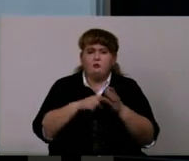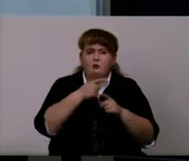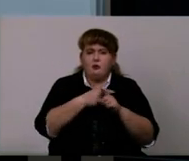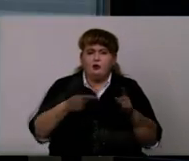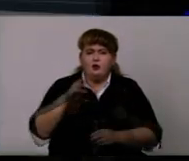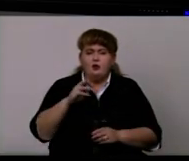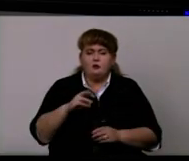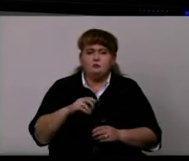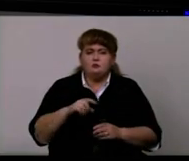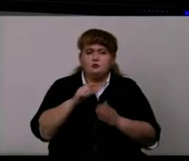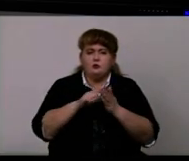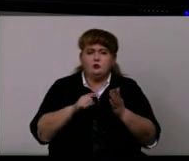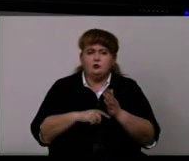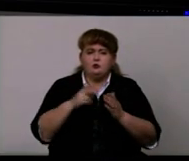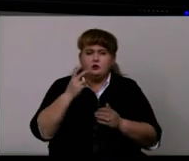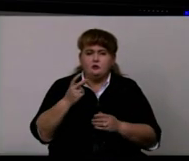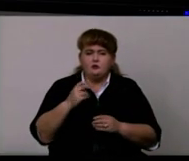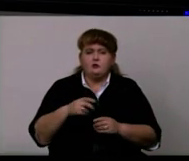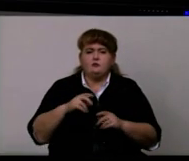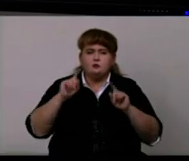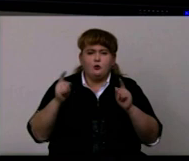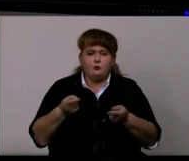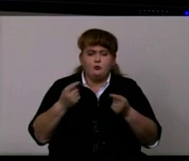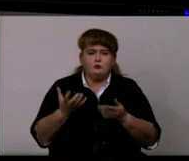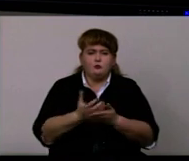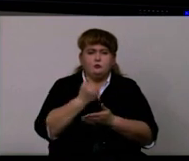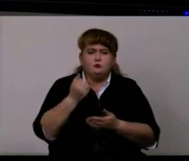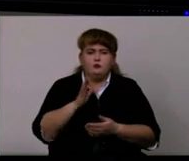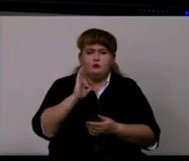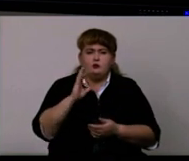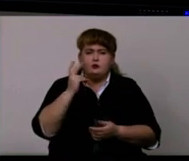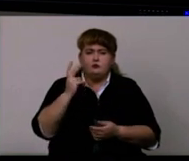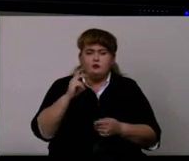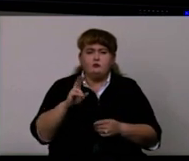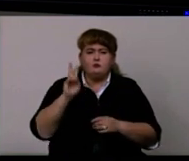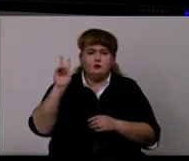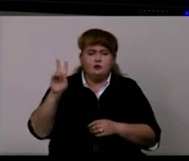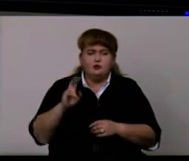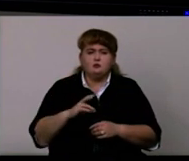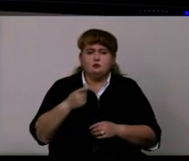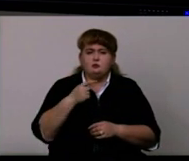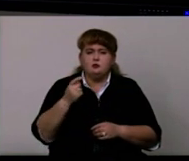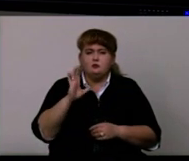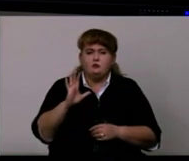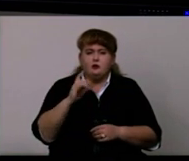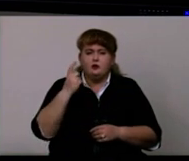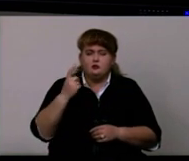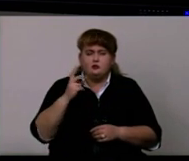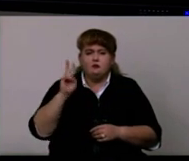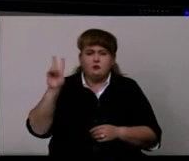М деленное на 2, в скобках получается В2 в квадрате минус В1 в